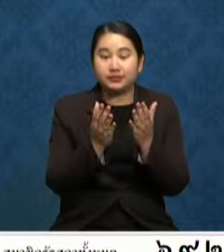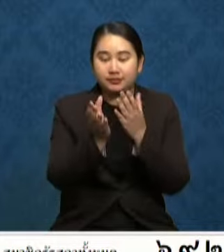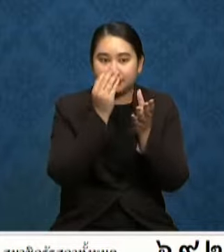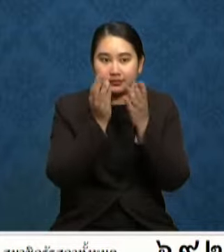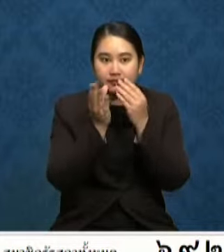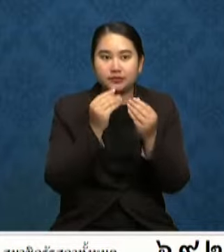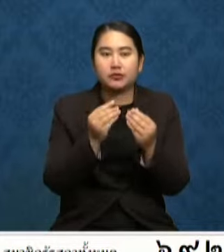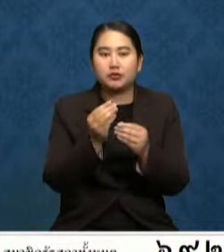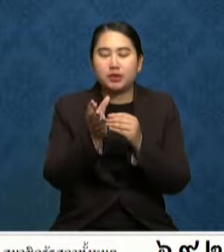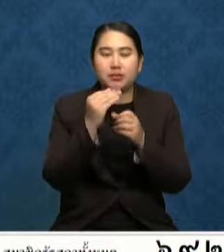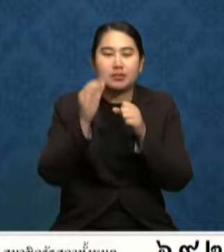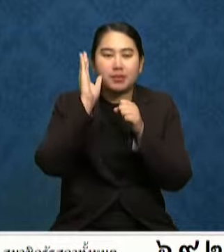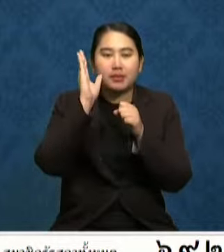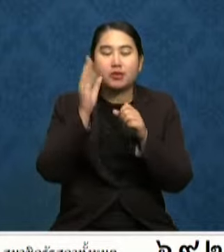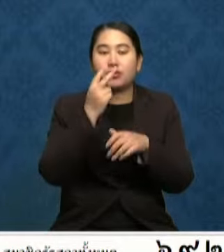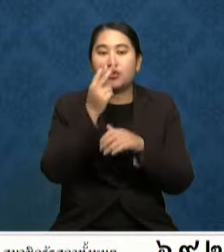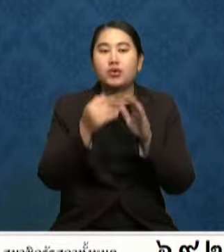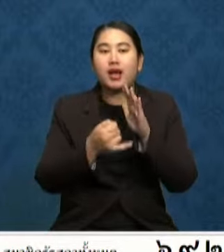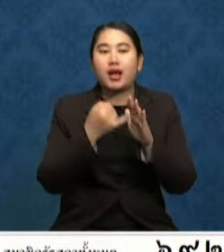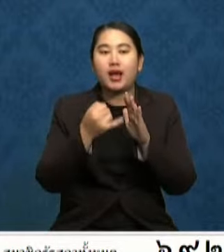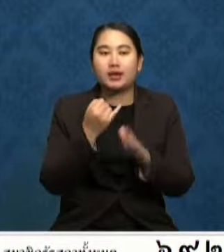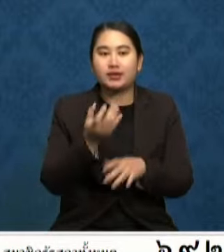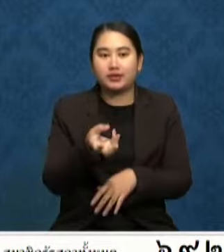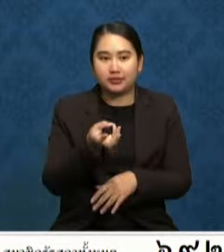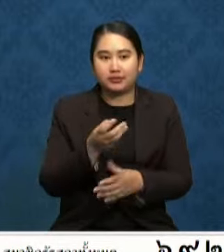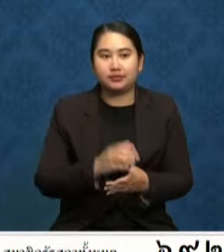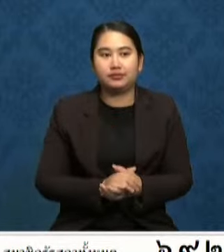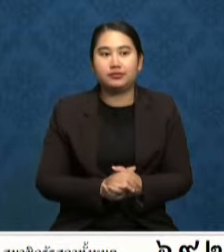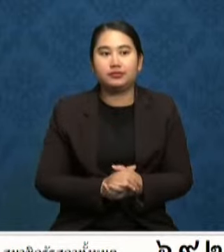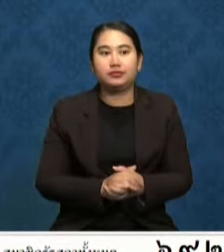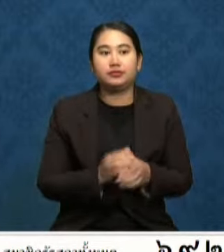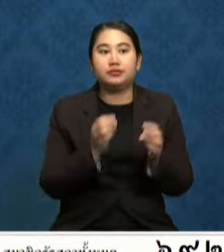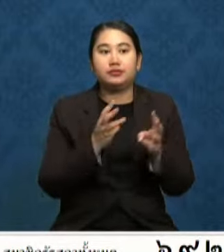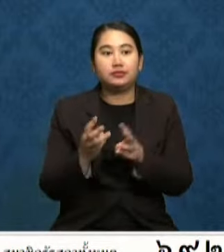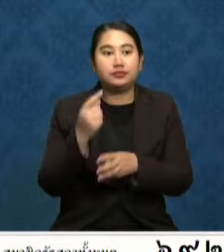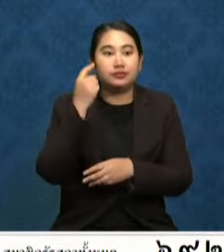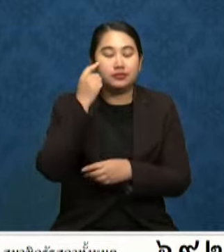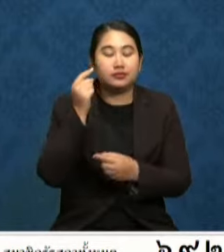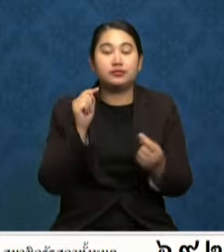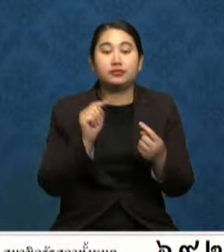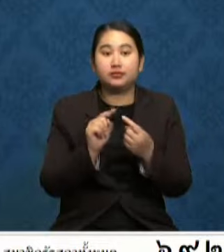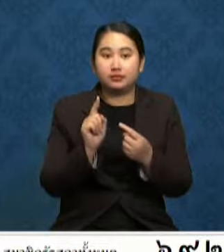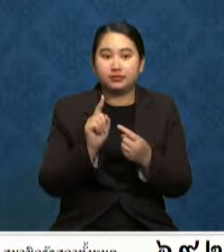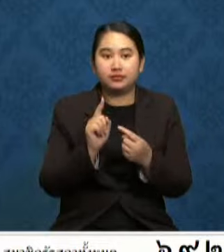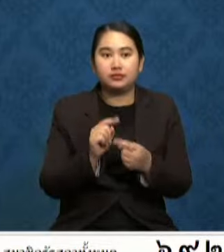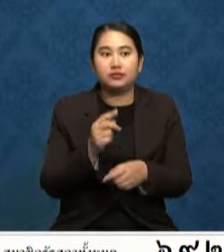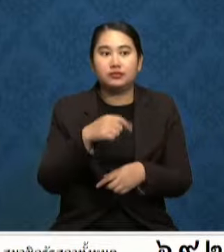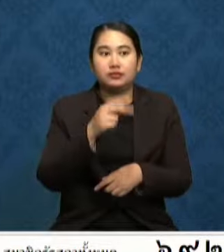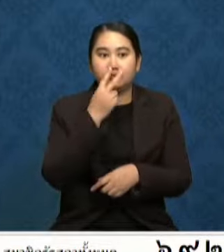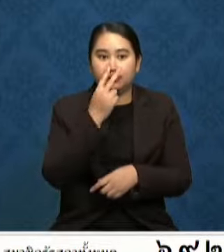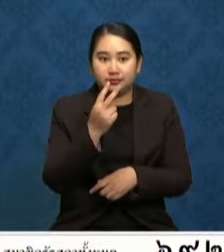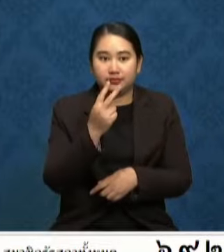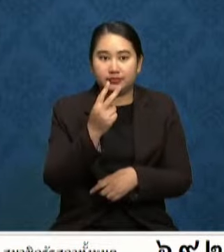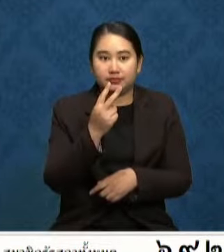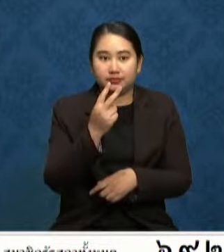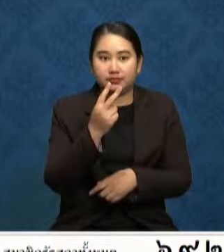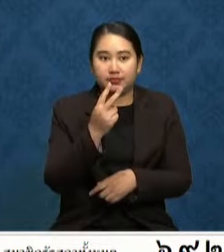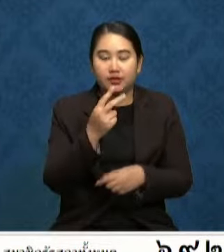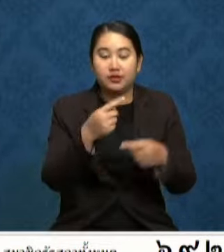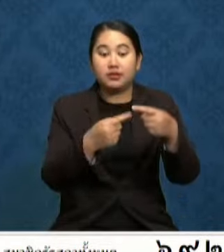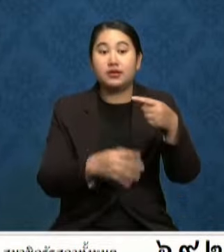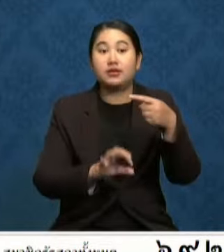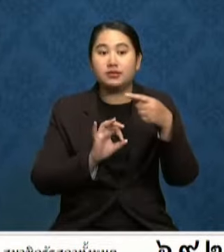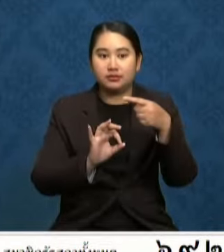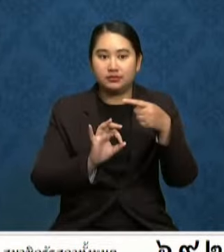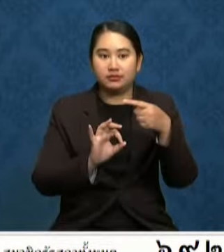มานี่ดูง่ายนดเดยวเลยหลกคิด ต้นทางการมองจุดขประเทศกคือไปดูความท้าถาย 9. ข้อ